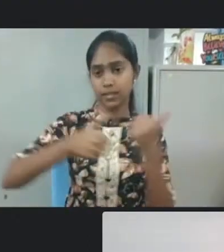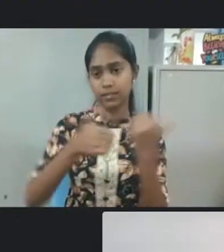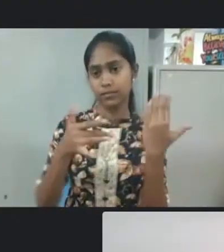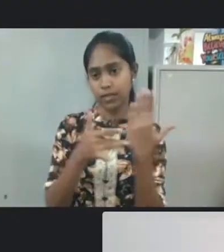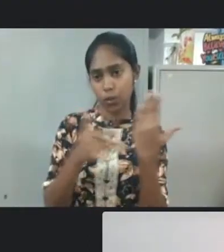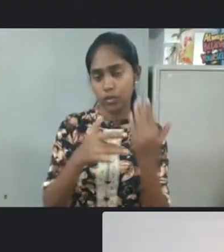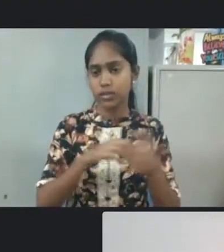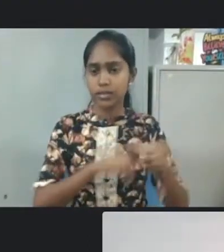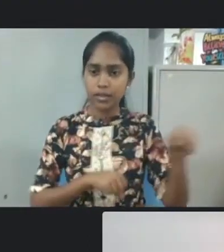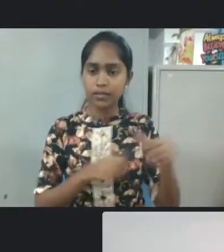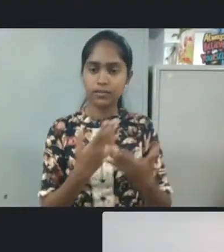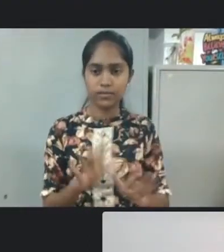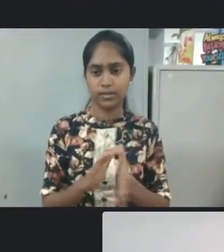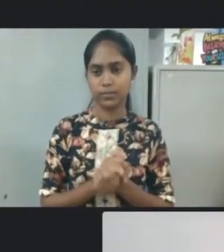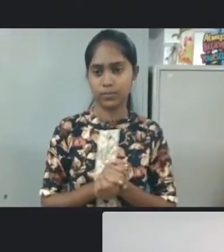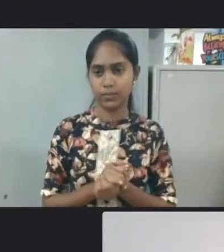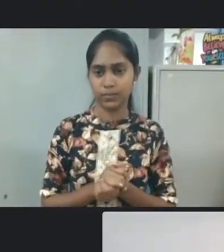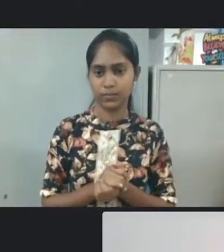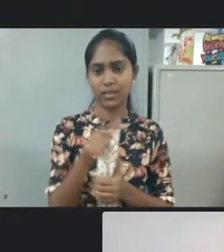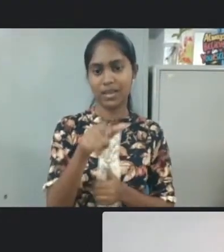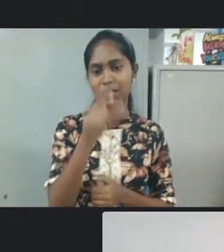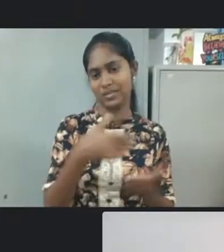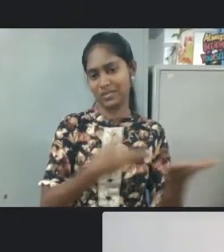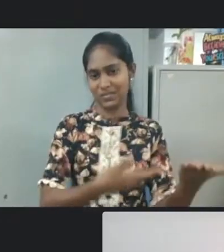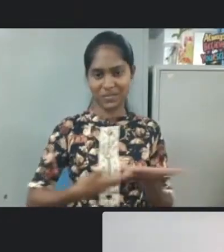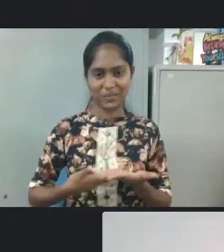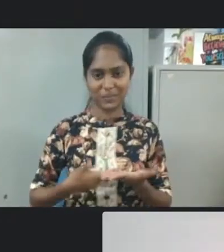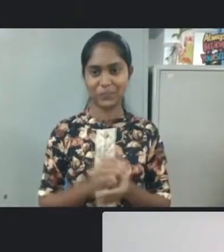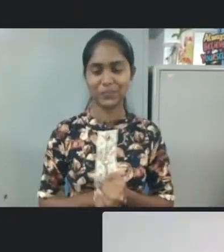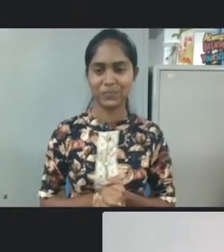കൂടിയാണ്. വെൽക്കം ഡോക്ടർ സിന്ധു.